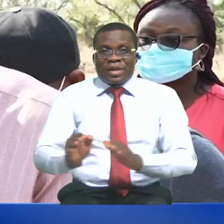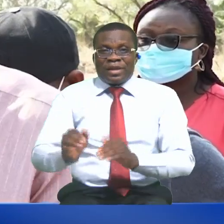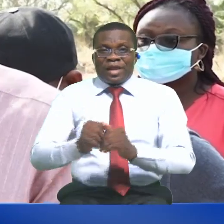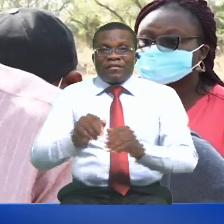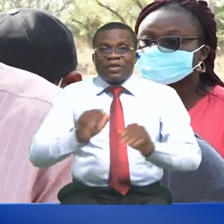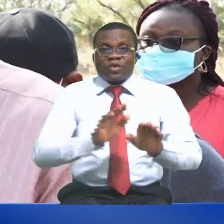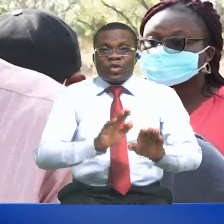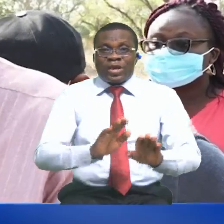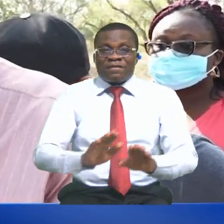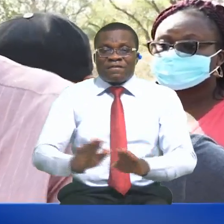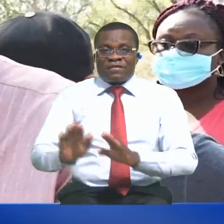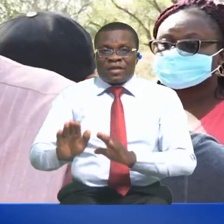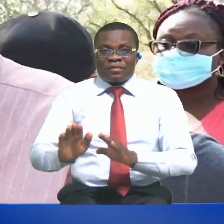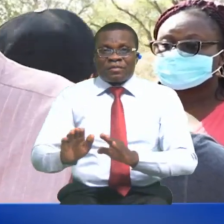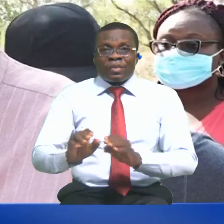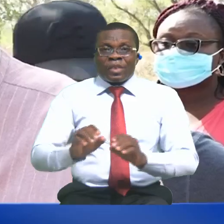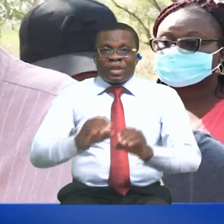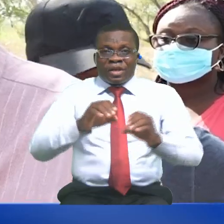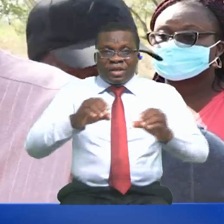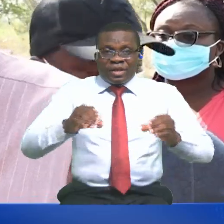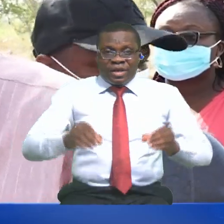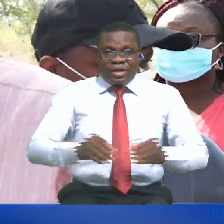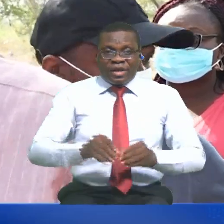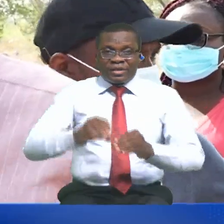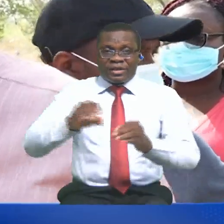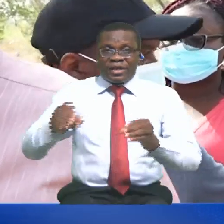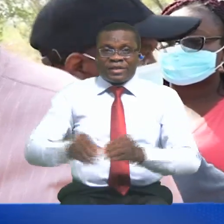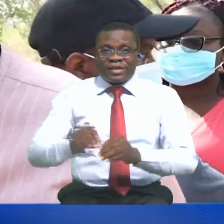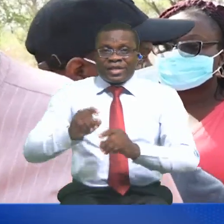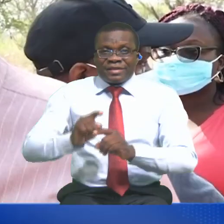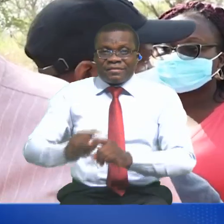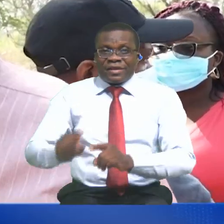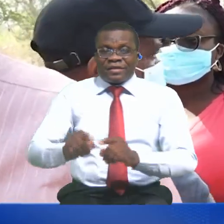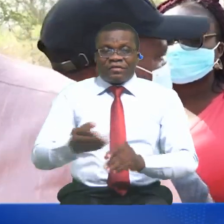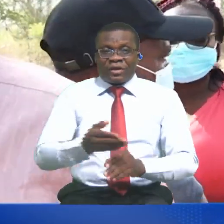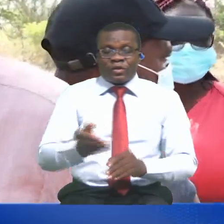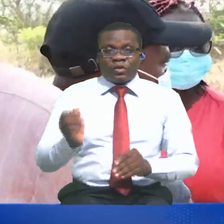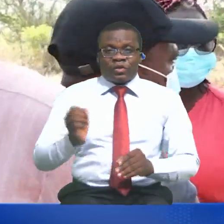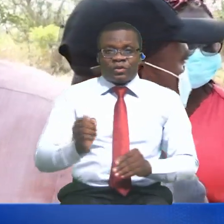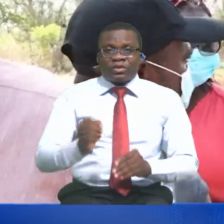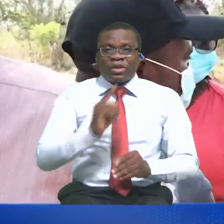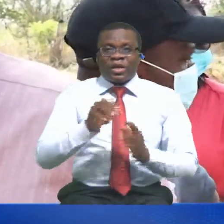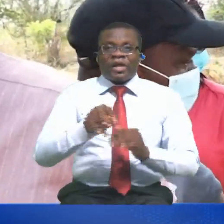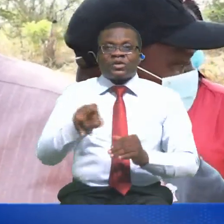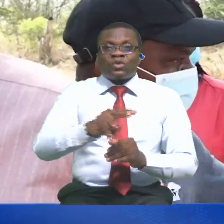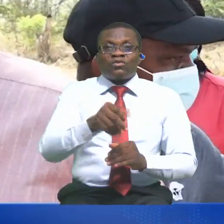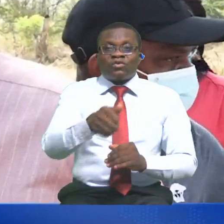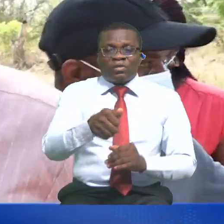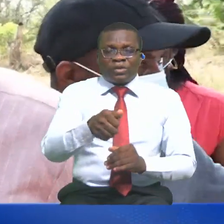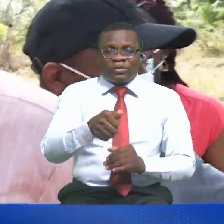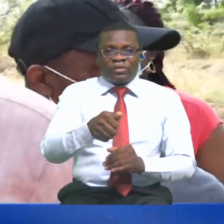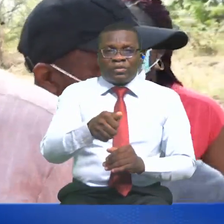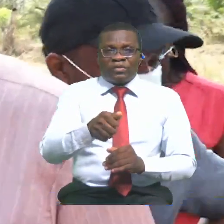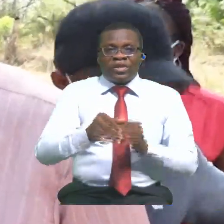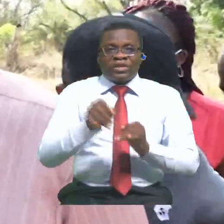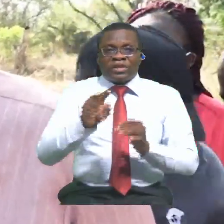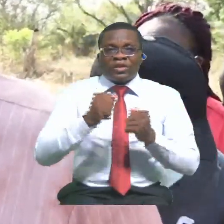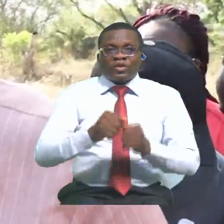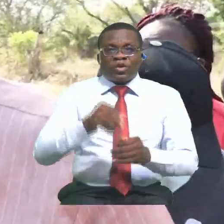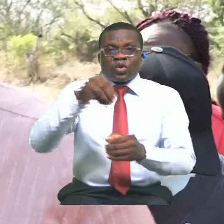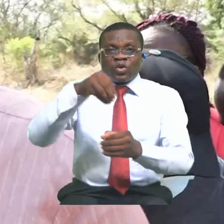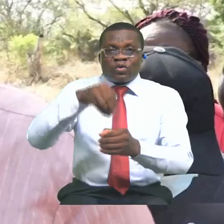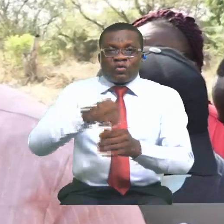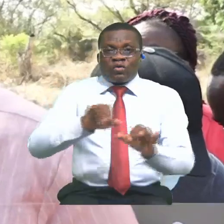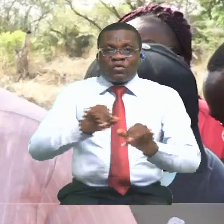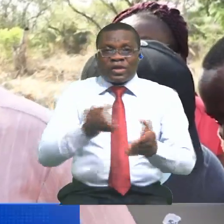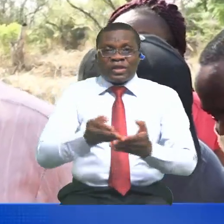réalisé, les casiers, les diguettes. Est-ce que vous-même, si ce que vous produisez ici ne vous